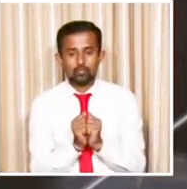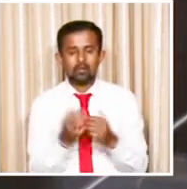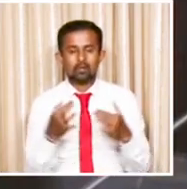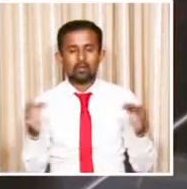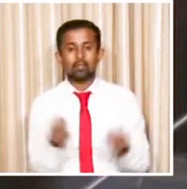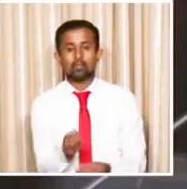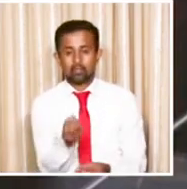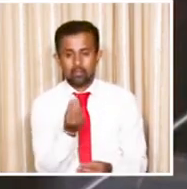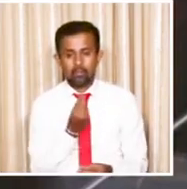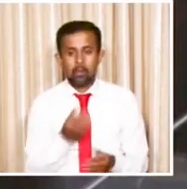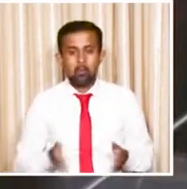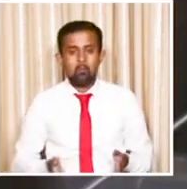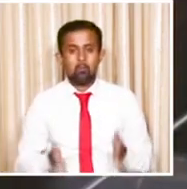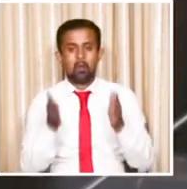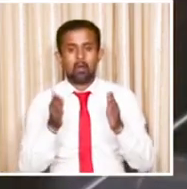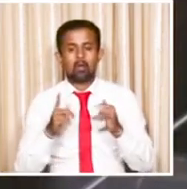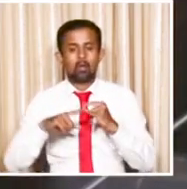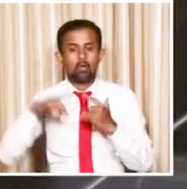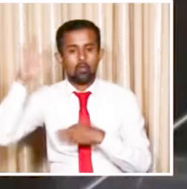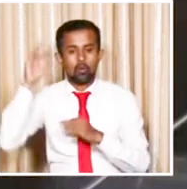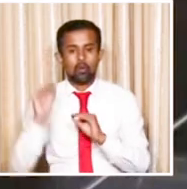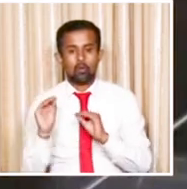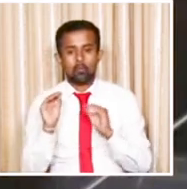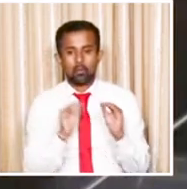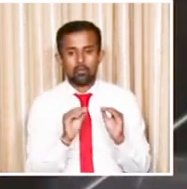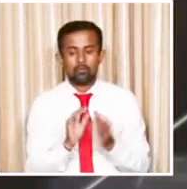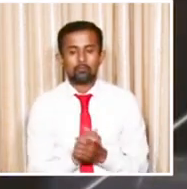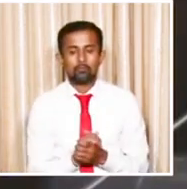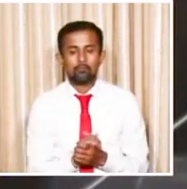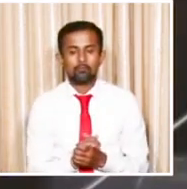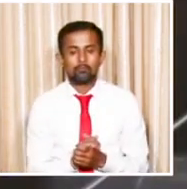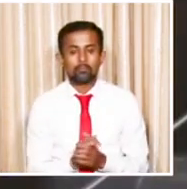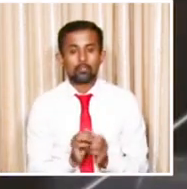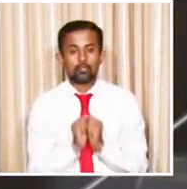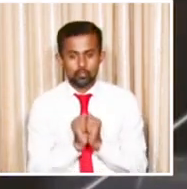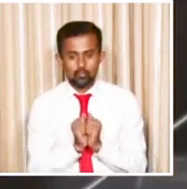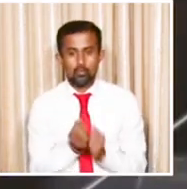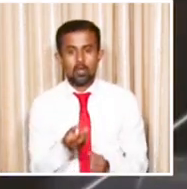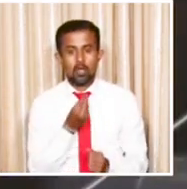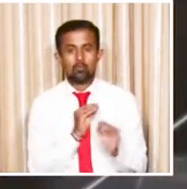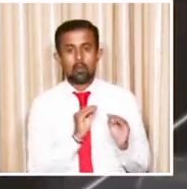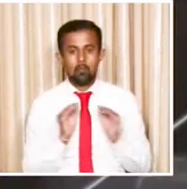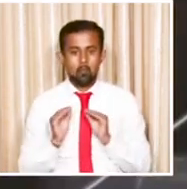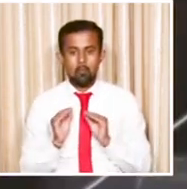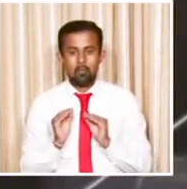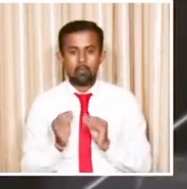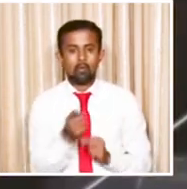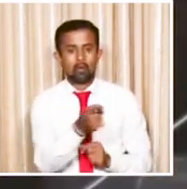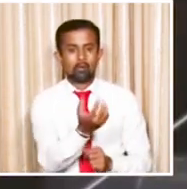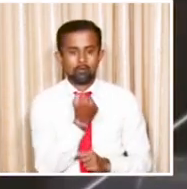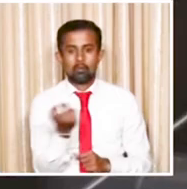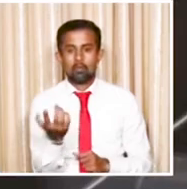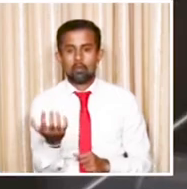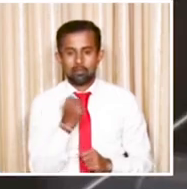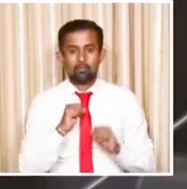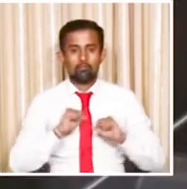දියව් කියලා පාරට බහිනවා උපාධිය ගත්තට පස්සේ එහෙම තමයි රස්සාව ලැබුණට පස්සෙත් අරක දියව් මේක දියව්